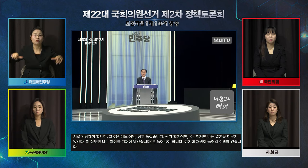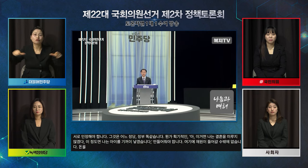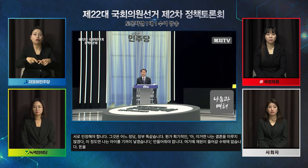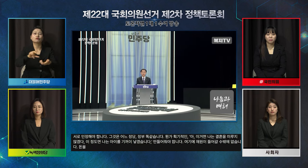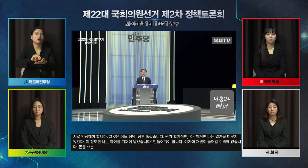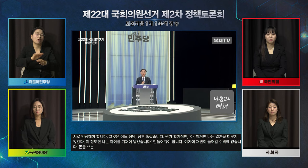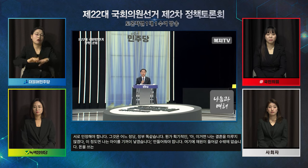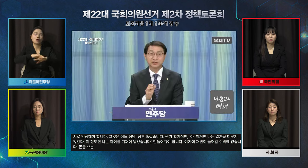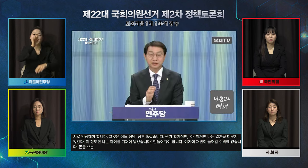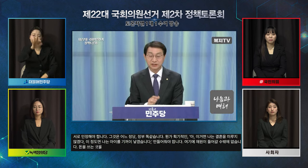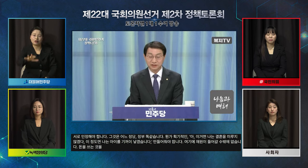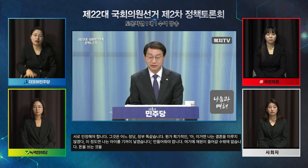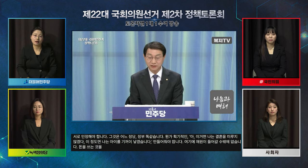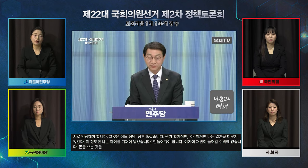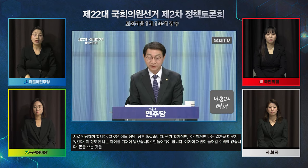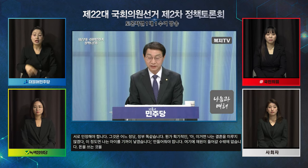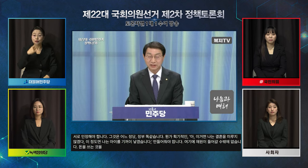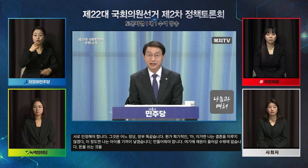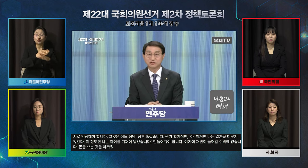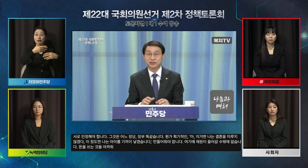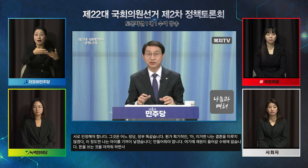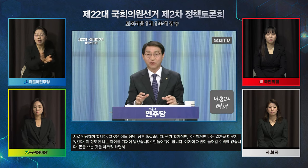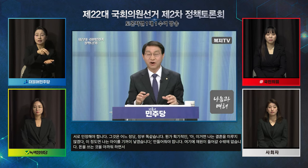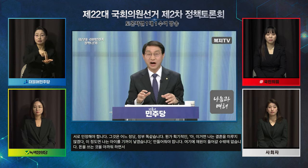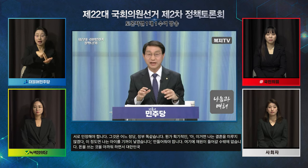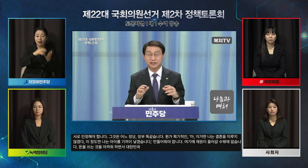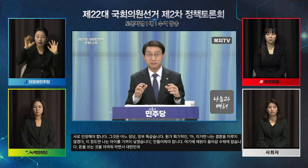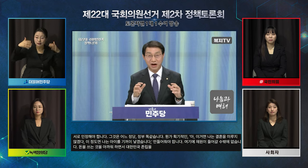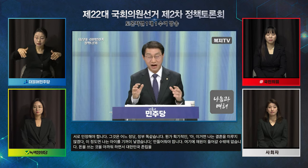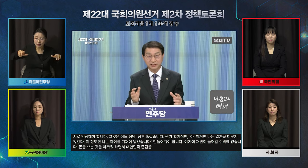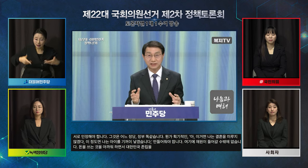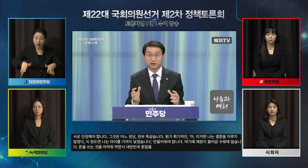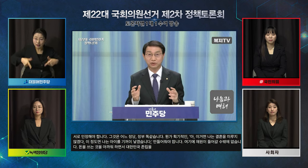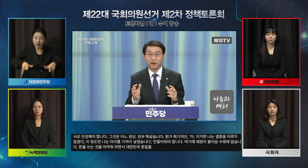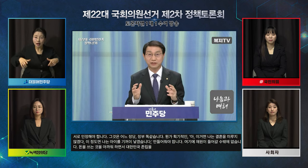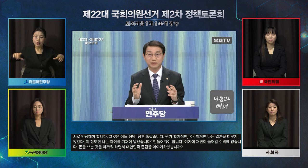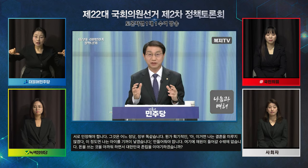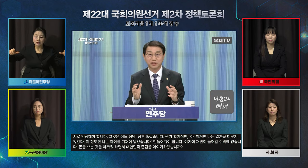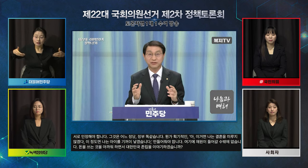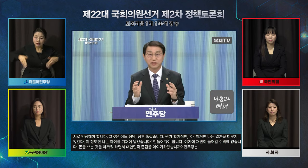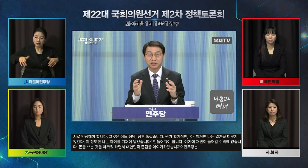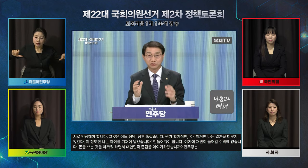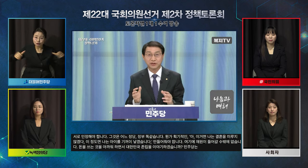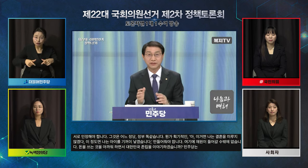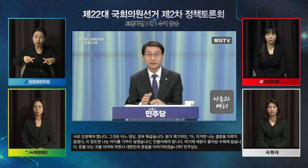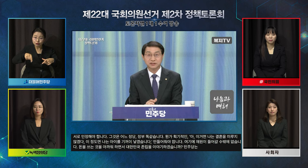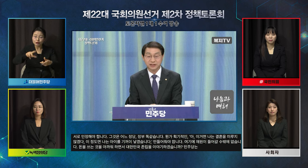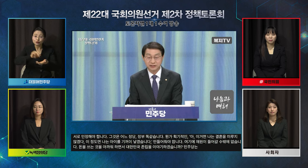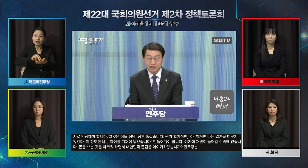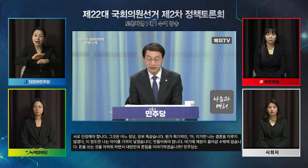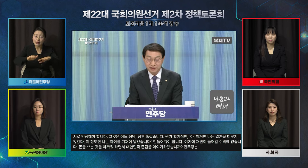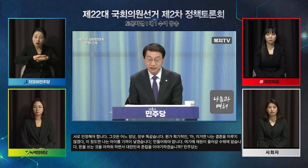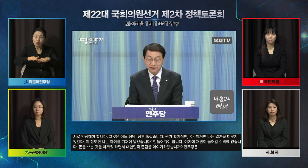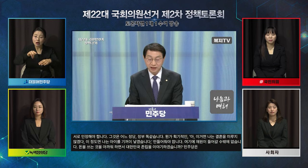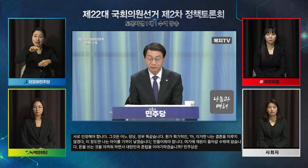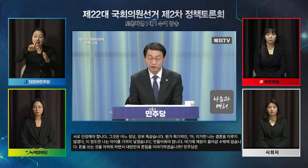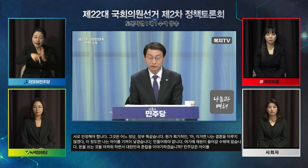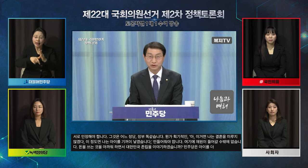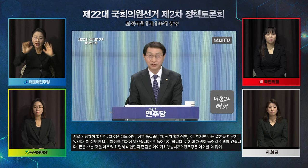민주당이 생각하는 저출생 대책은 단순히 더 아이를 많이 낳도록 하는 데만 국한되는 것이 아니라